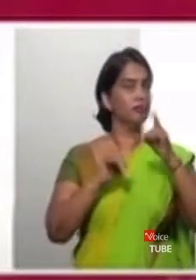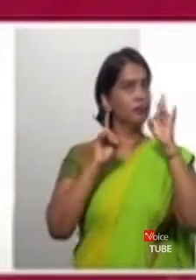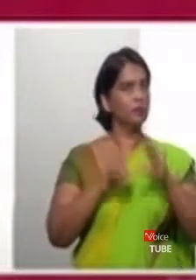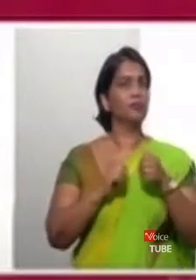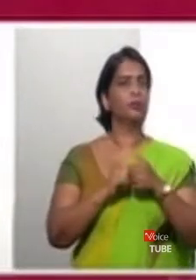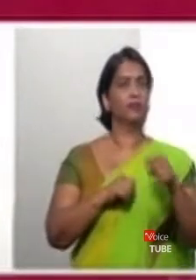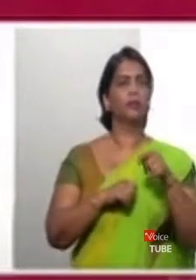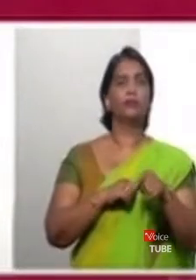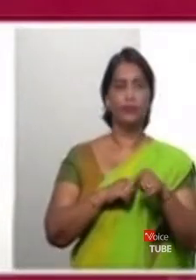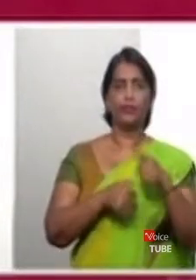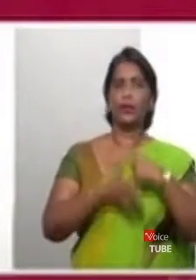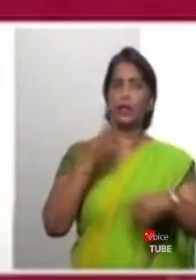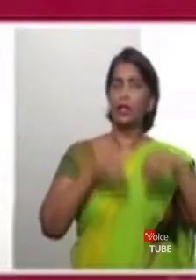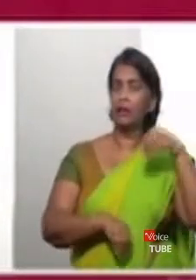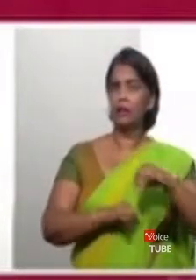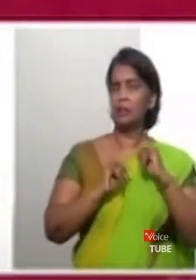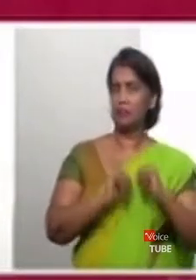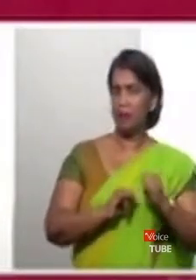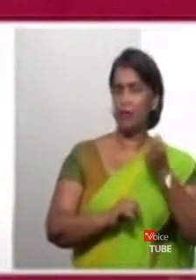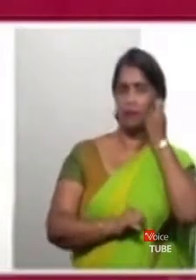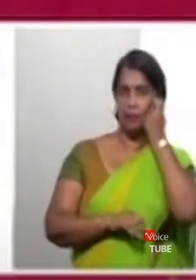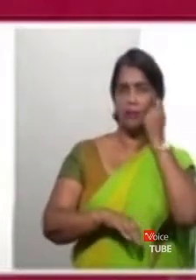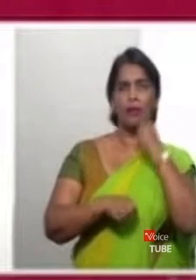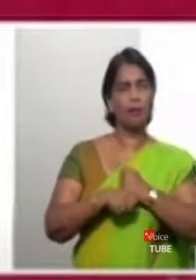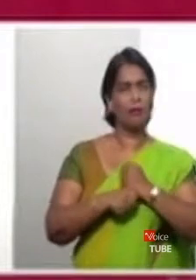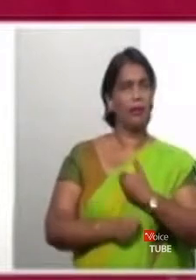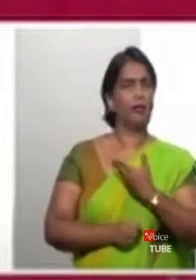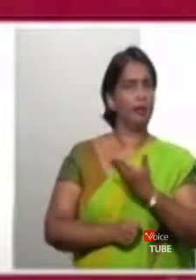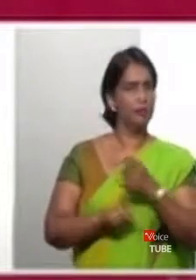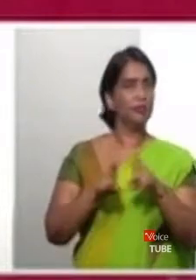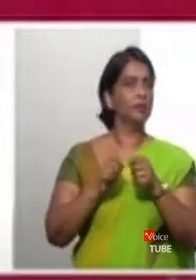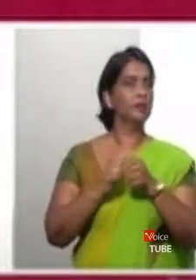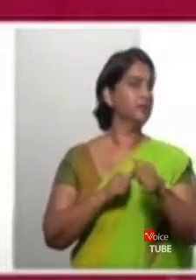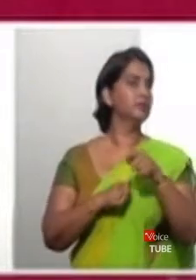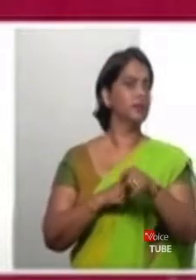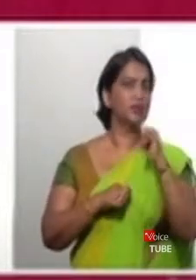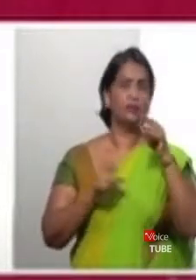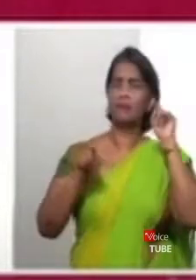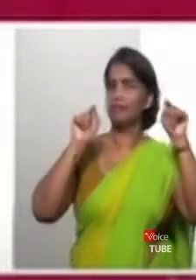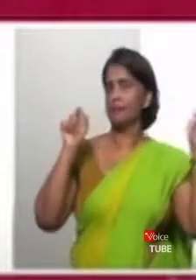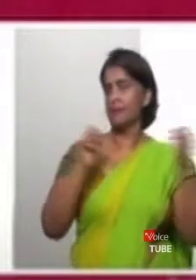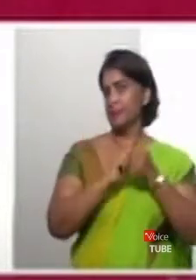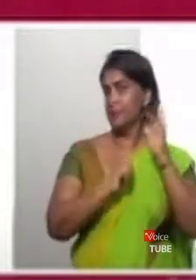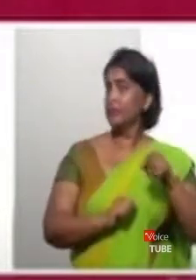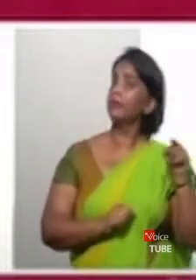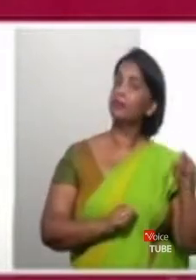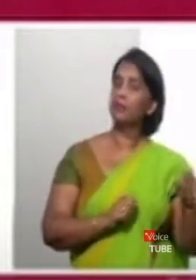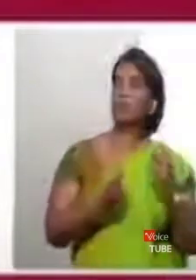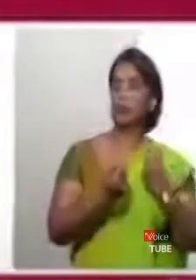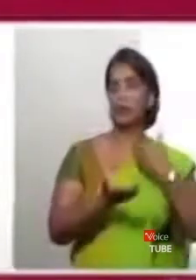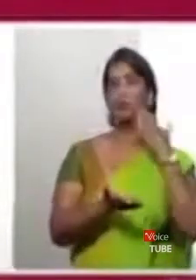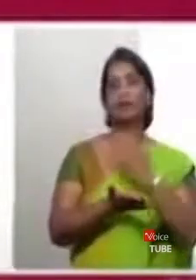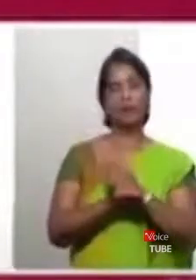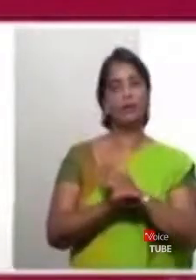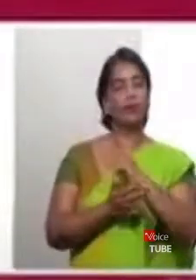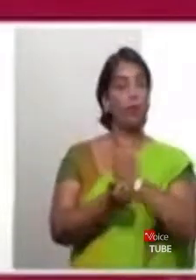ඉක්මවලා යන්න ඕනේ නැහැ. ඉතින් දේශපාලන කුමන්ත්‍රණ හරහා ආණ්ඩුව ප්‍රසාදයට පත් කරන ඒවා සමහර තැනක දෙක සිදු වෙනවා නම් ඒවා